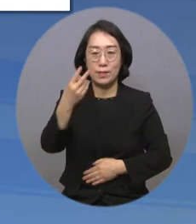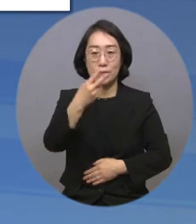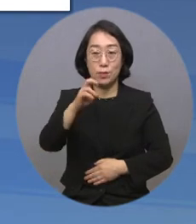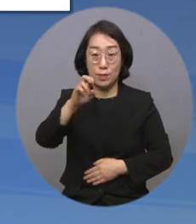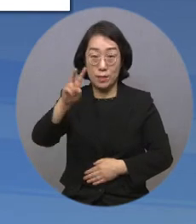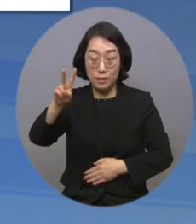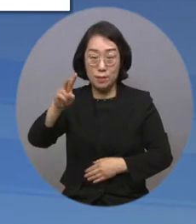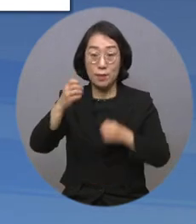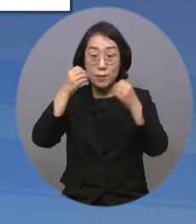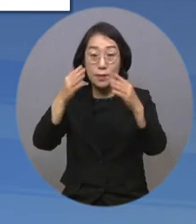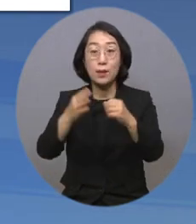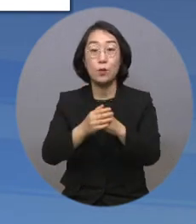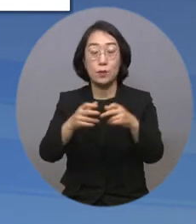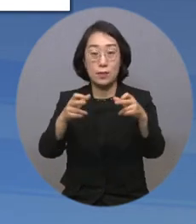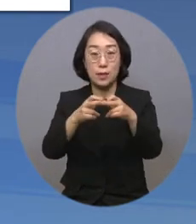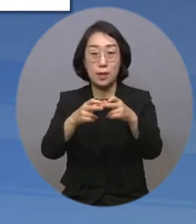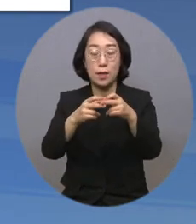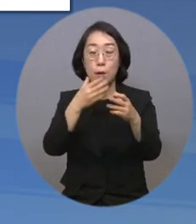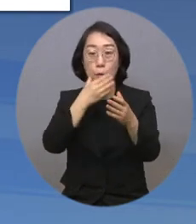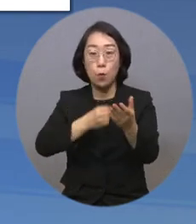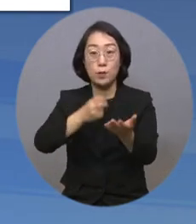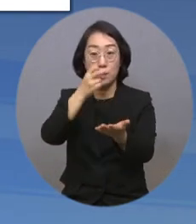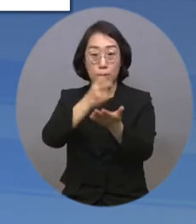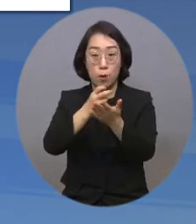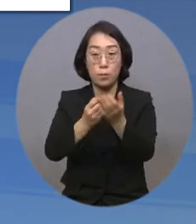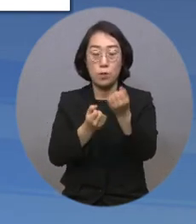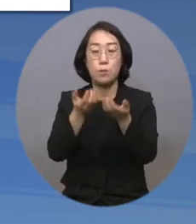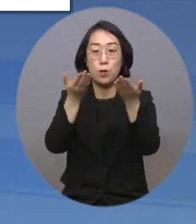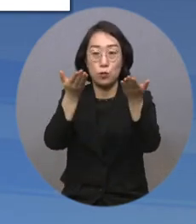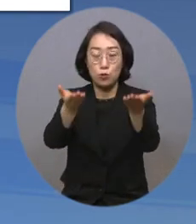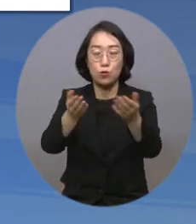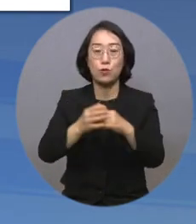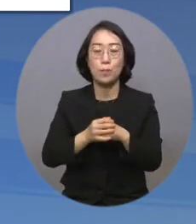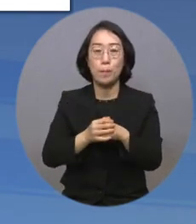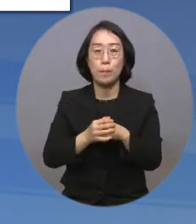2022년 달라지는 장애인 보건복지정책을 설명해드립니다.